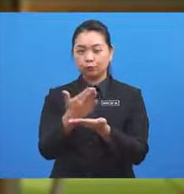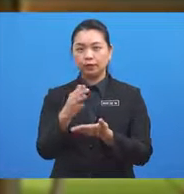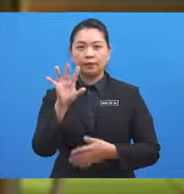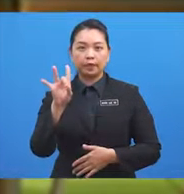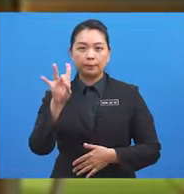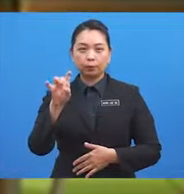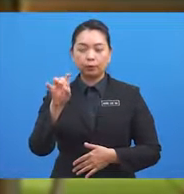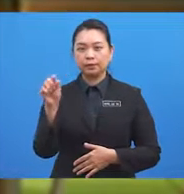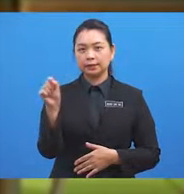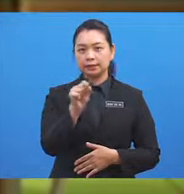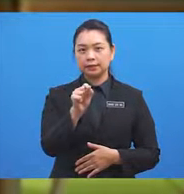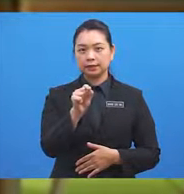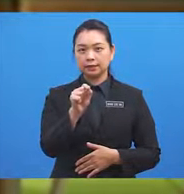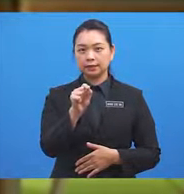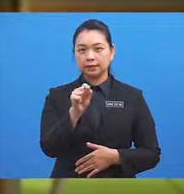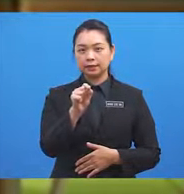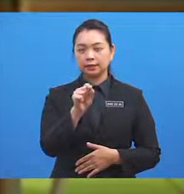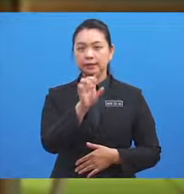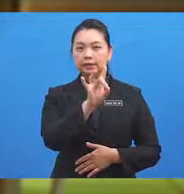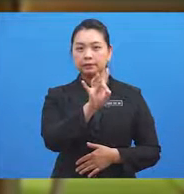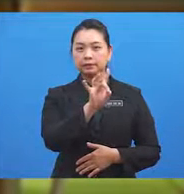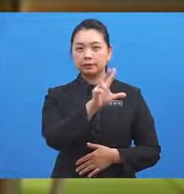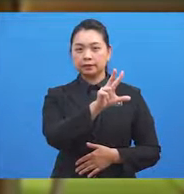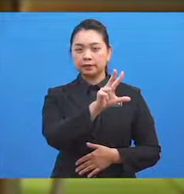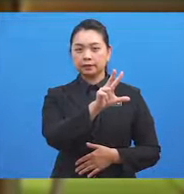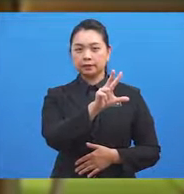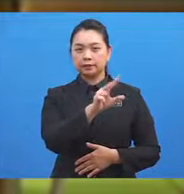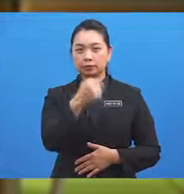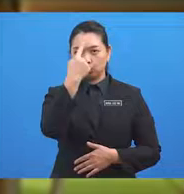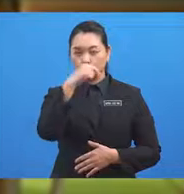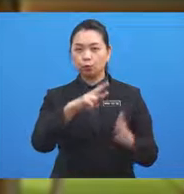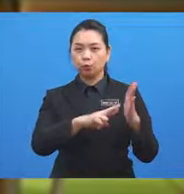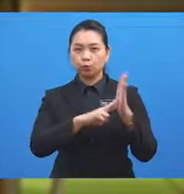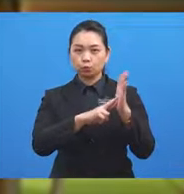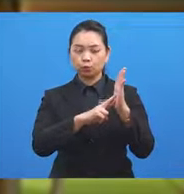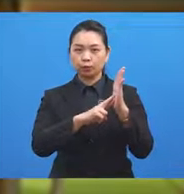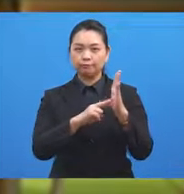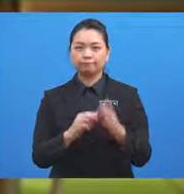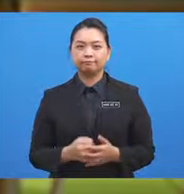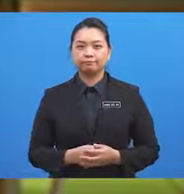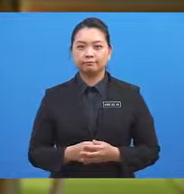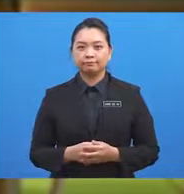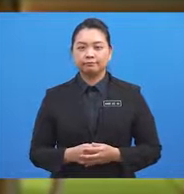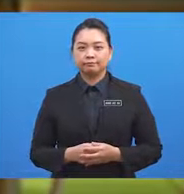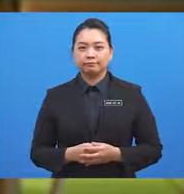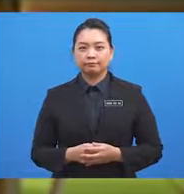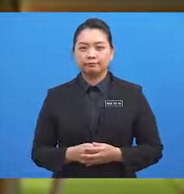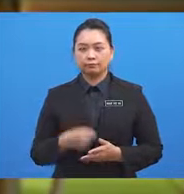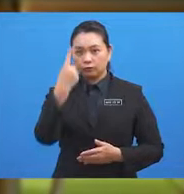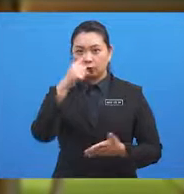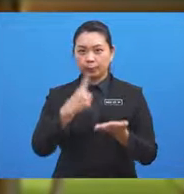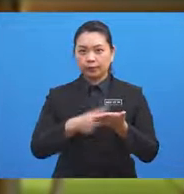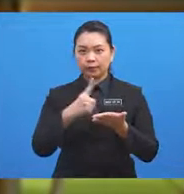80 sehingga muka surat 83 untuk rujukan utama bagi topik perbincangan